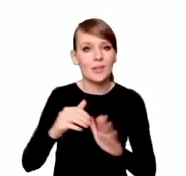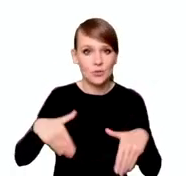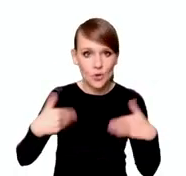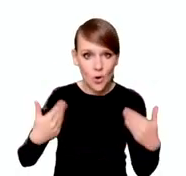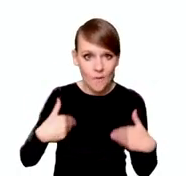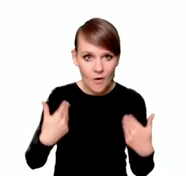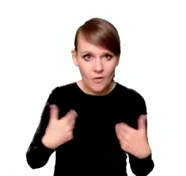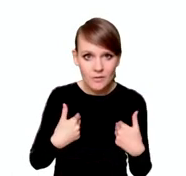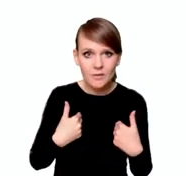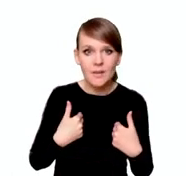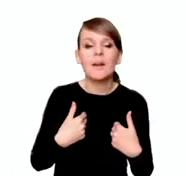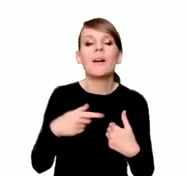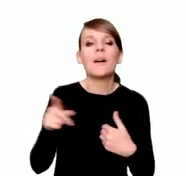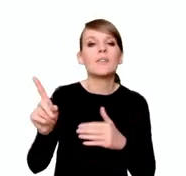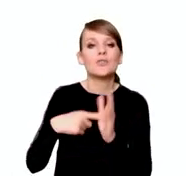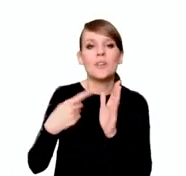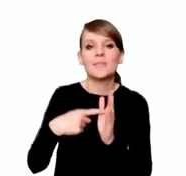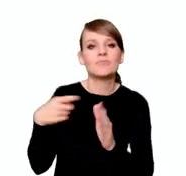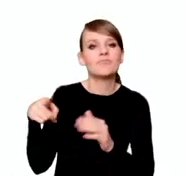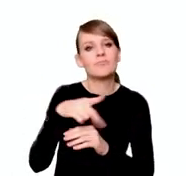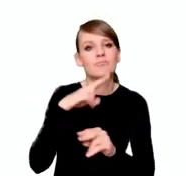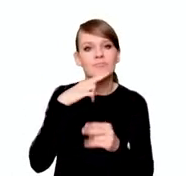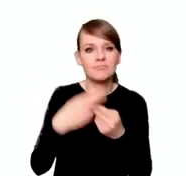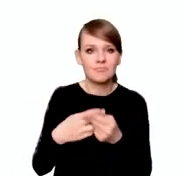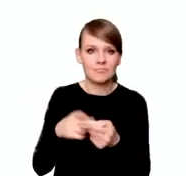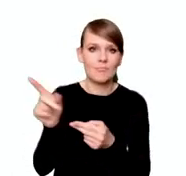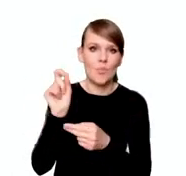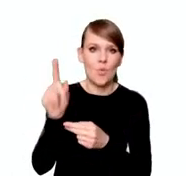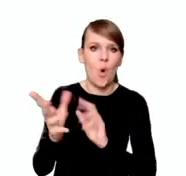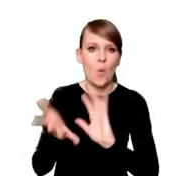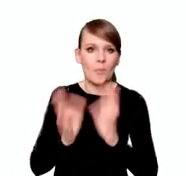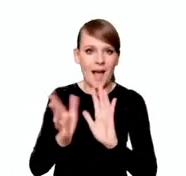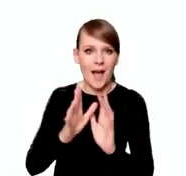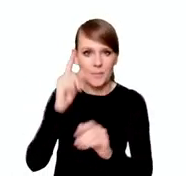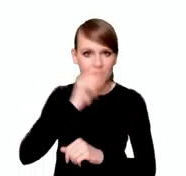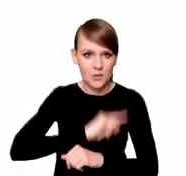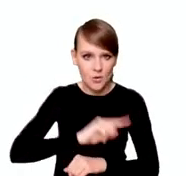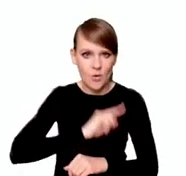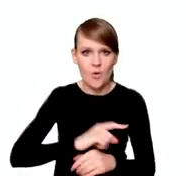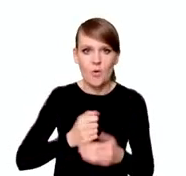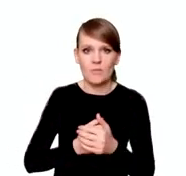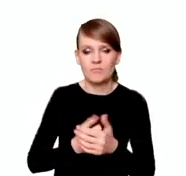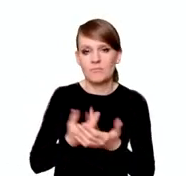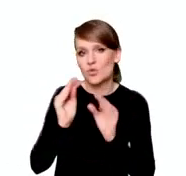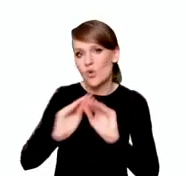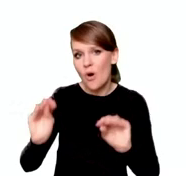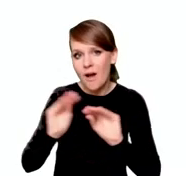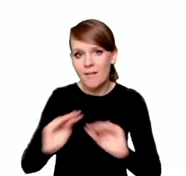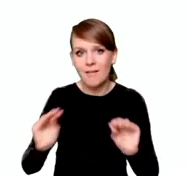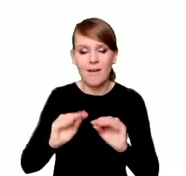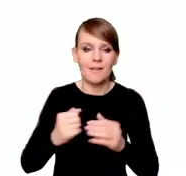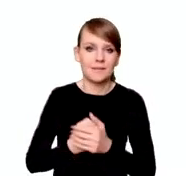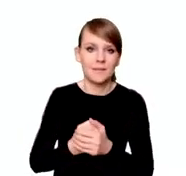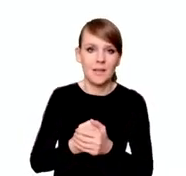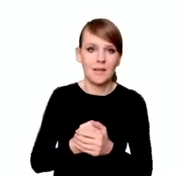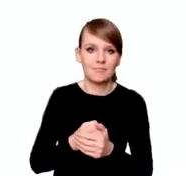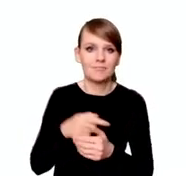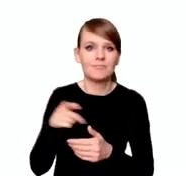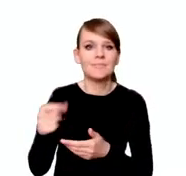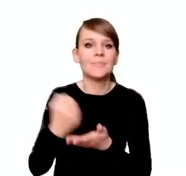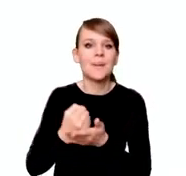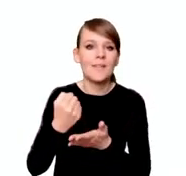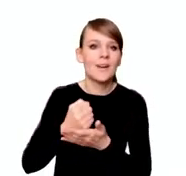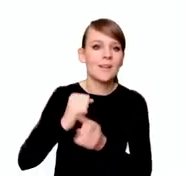najczęściej pojawiającymi się odpowiedziami była opieka psychologiczna, szkolenia z zakresu przeciwdziałania